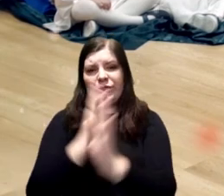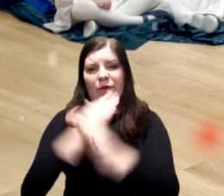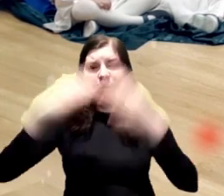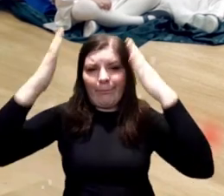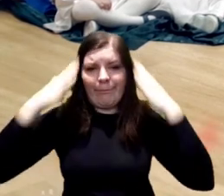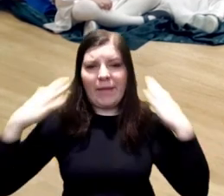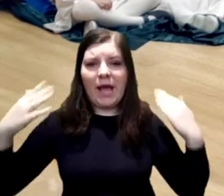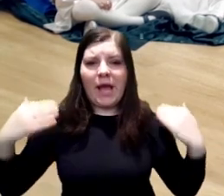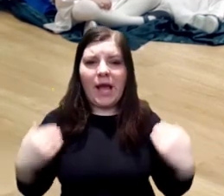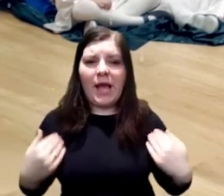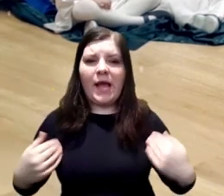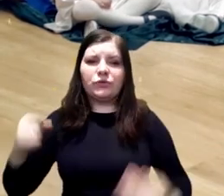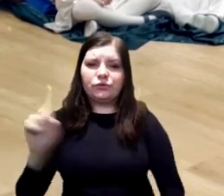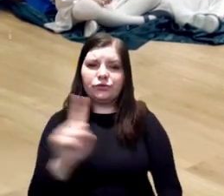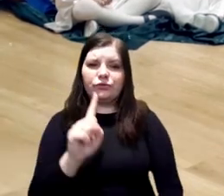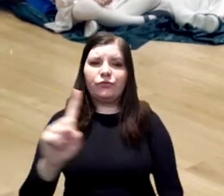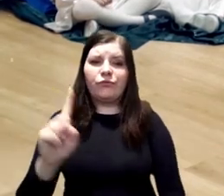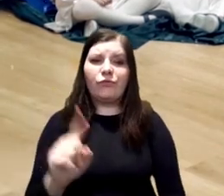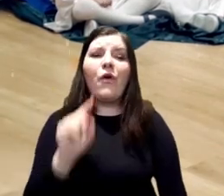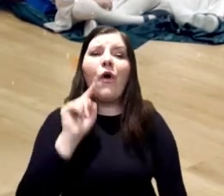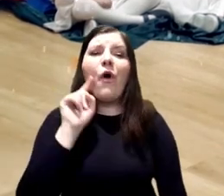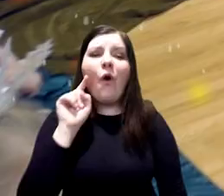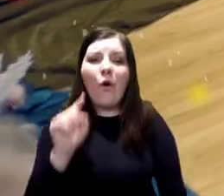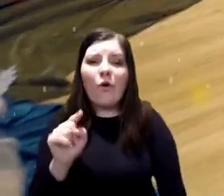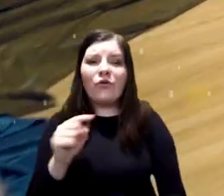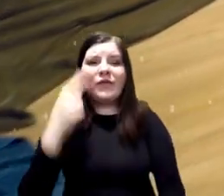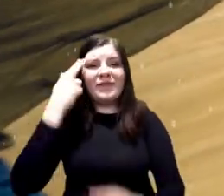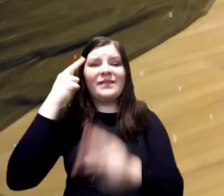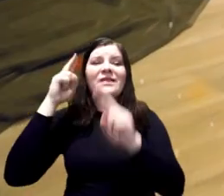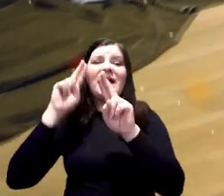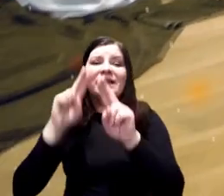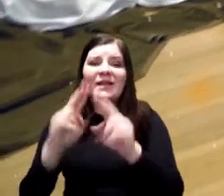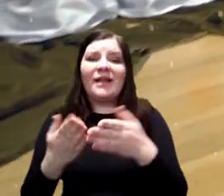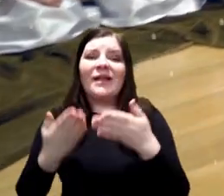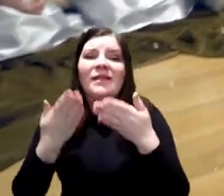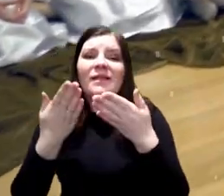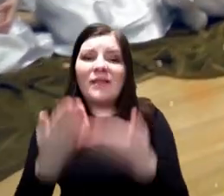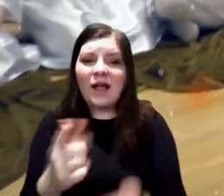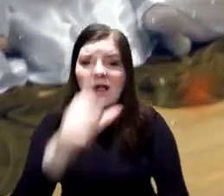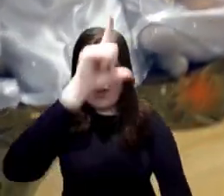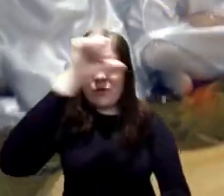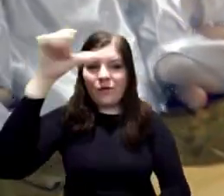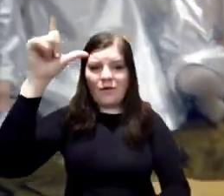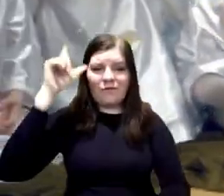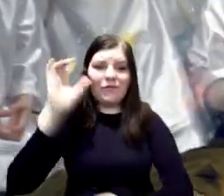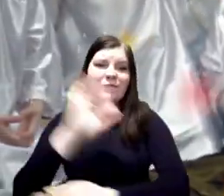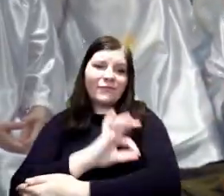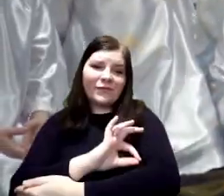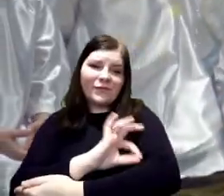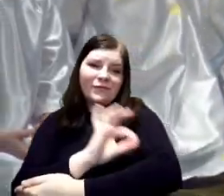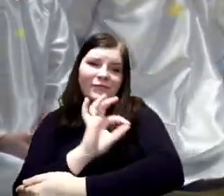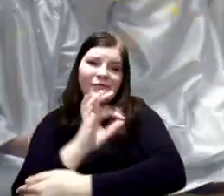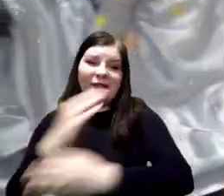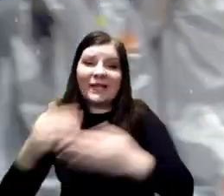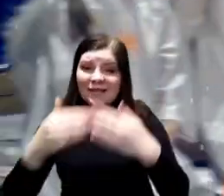zarazimy tym miganiem również i inne przedszkola. Może uda się wspólnie zaaranżować jakieś wspólne dzieło. Oczywiście my naszej pracy nie